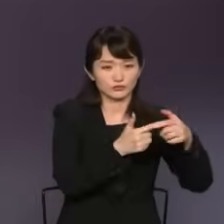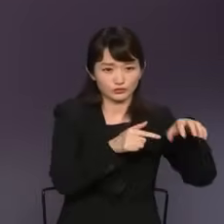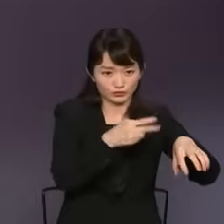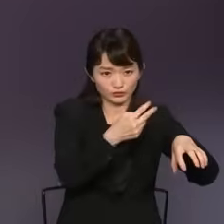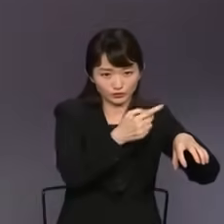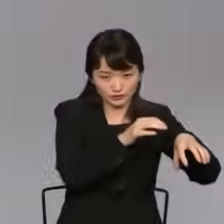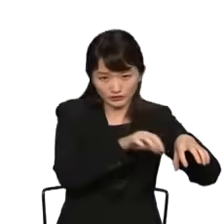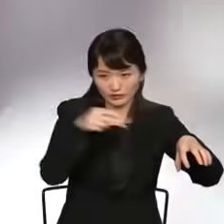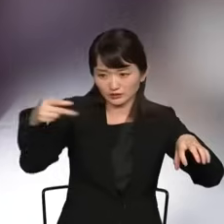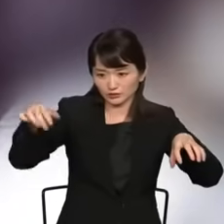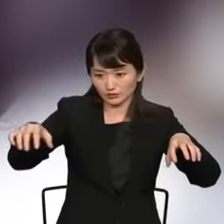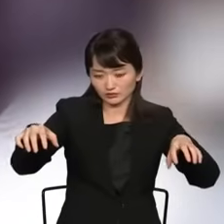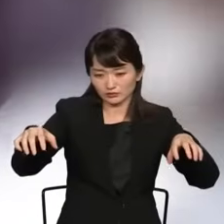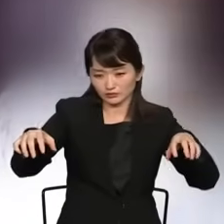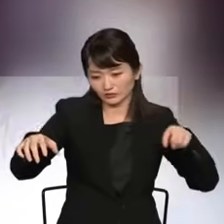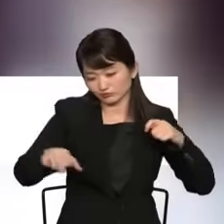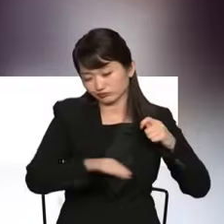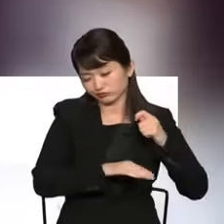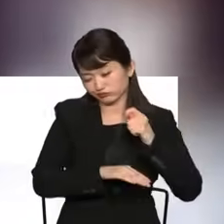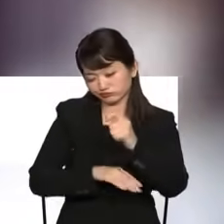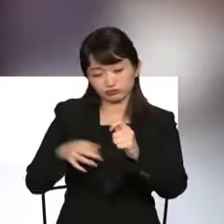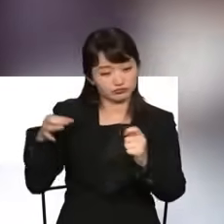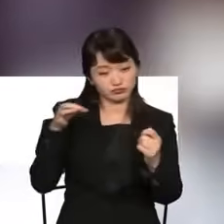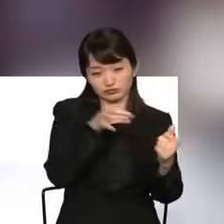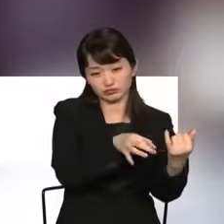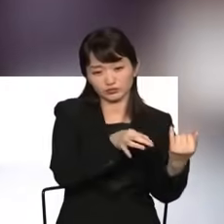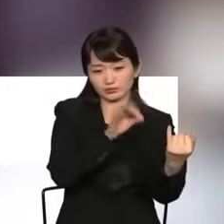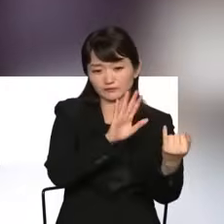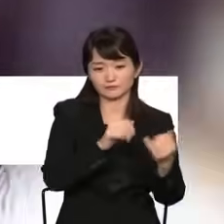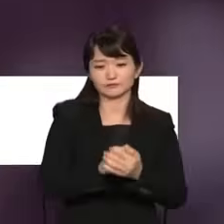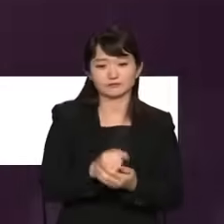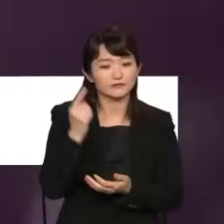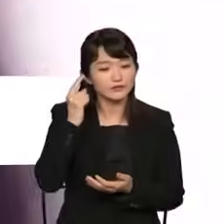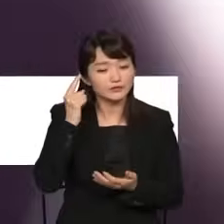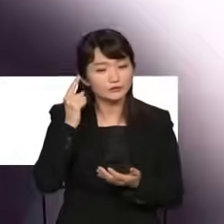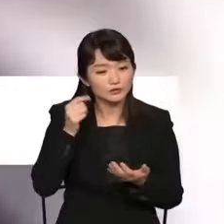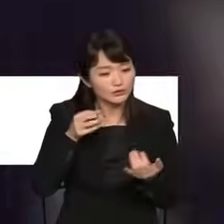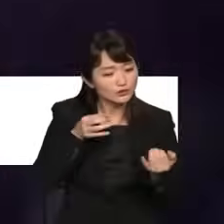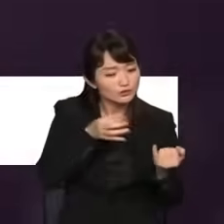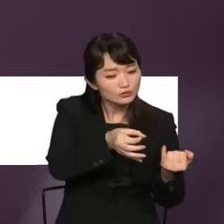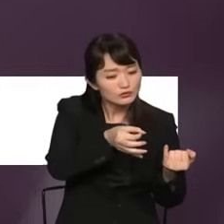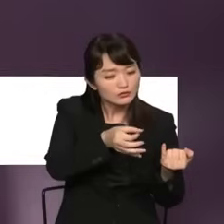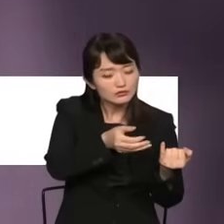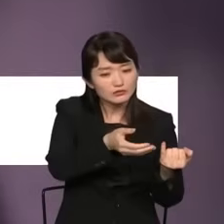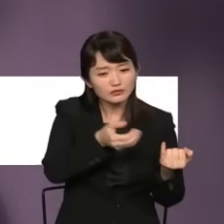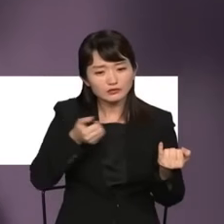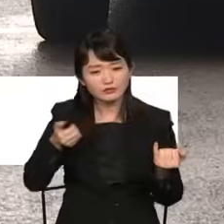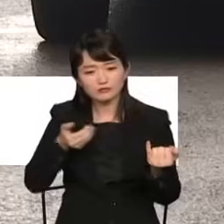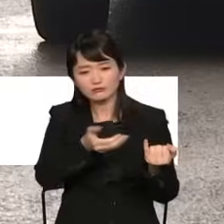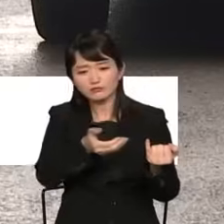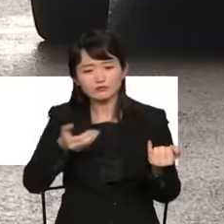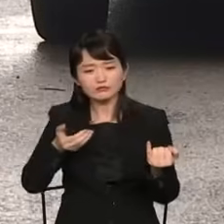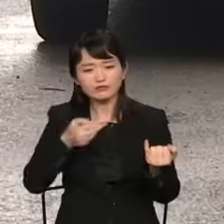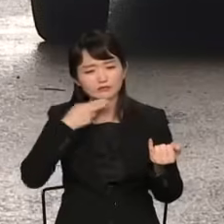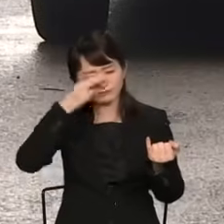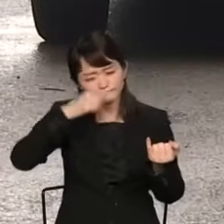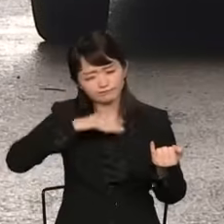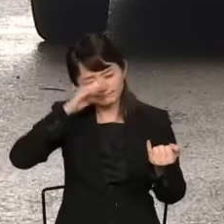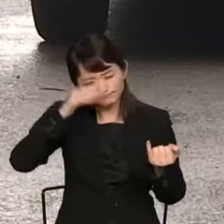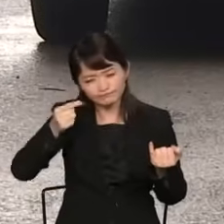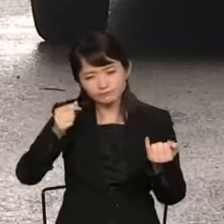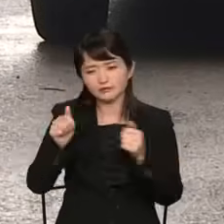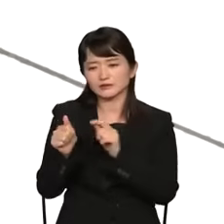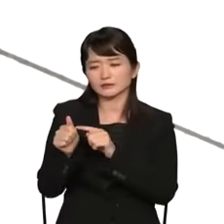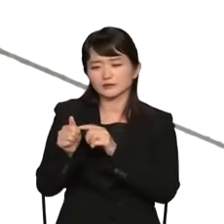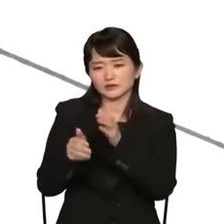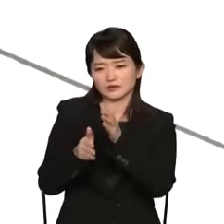내지 않았습니다. 핸드폰을 계속 줬다가 가져갔다가 술이 취해서 그런 건지 일부러 그러는 건지. 남성은 주택가에